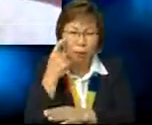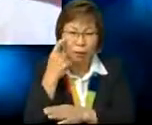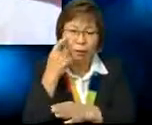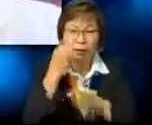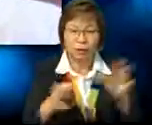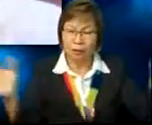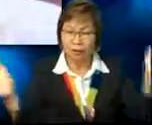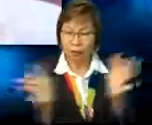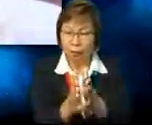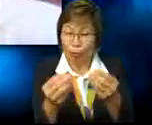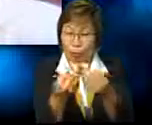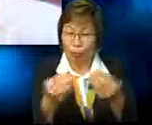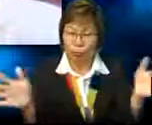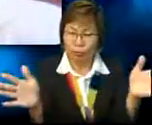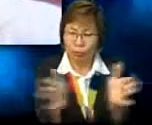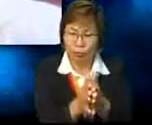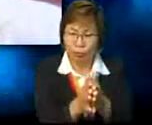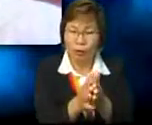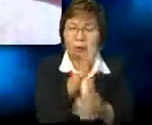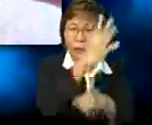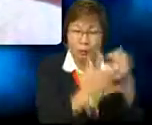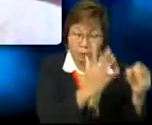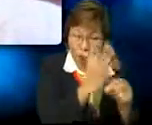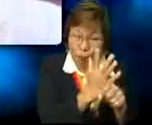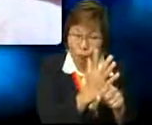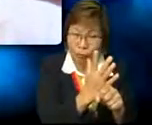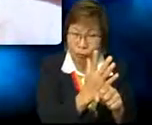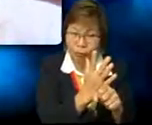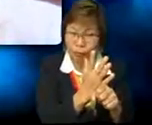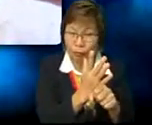jika dicampurkan kursus perubatan selama 5 tahun,